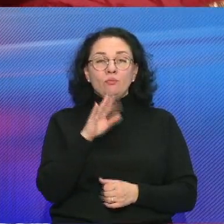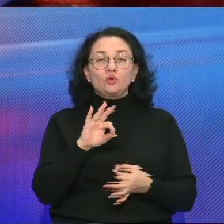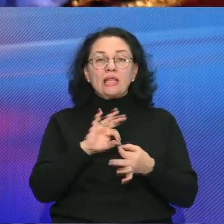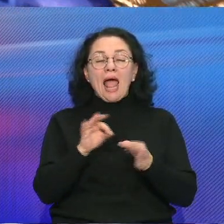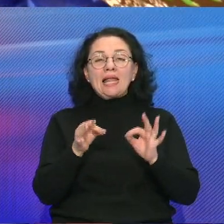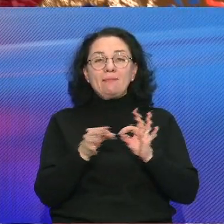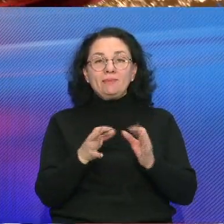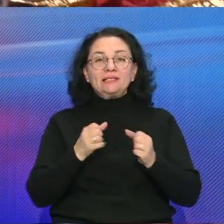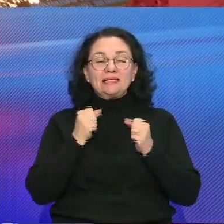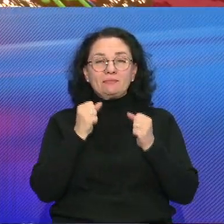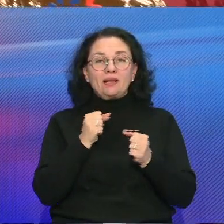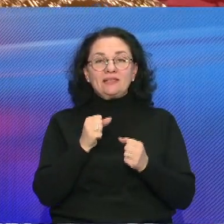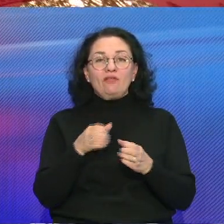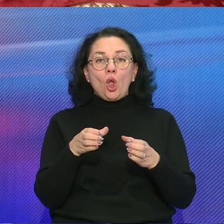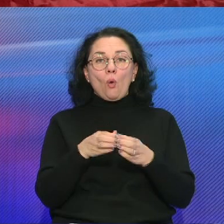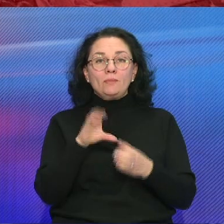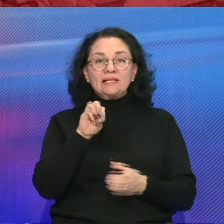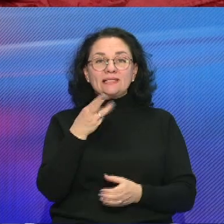комплекс «Стайкі».